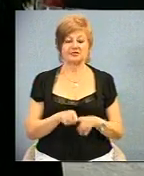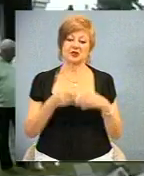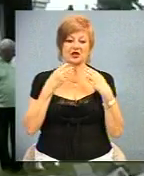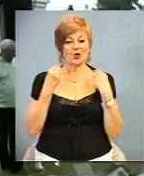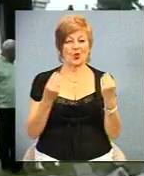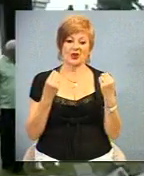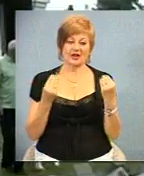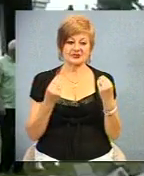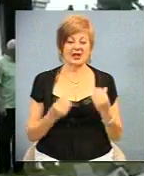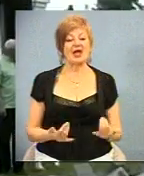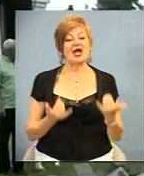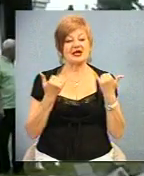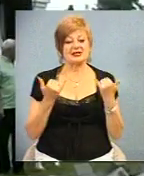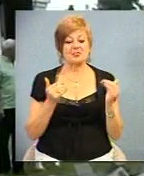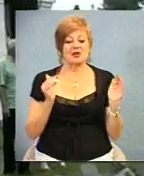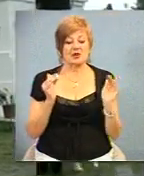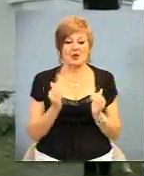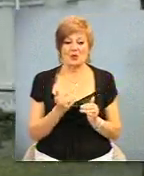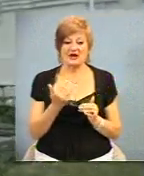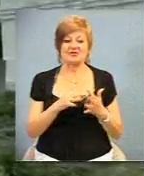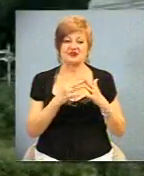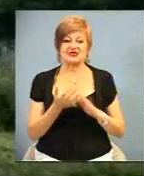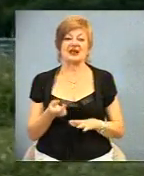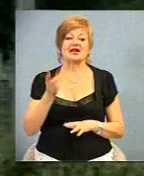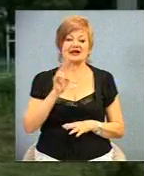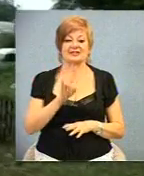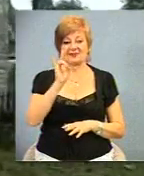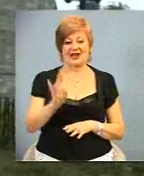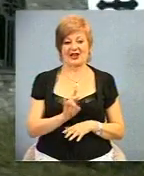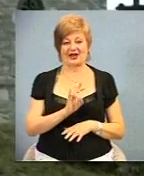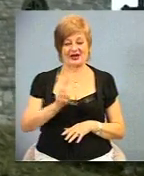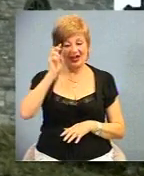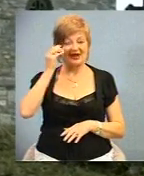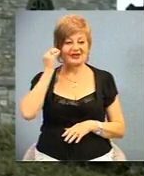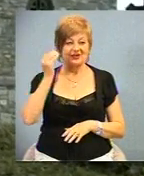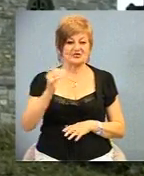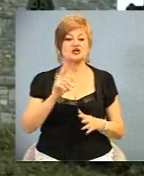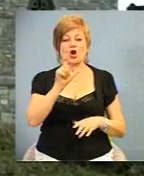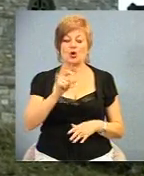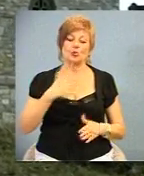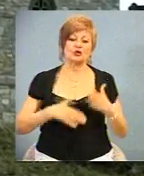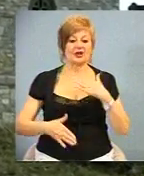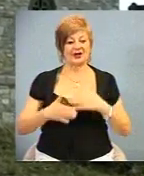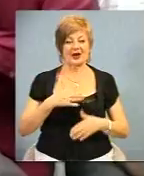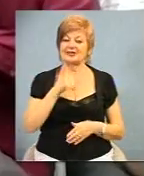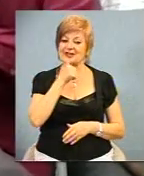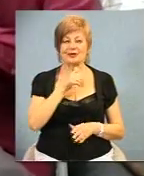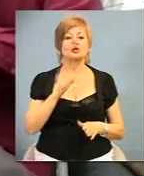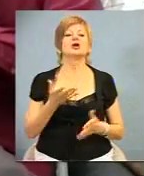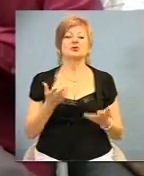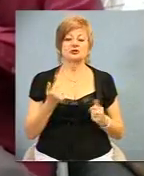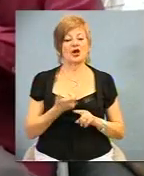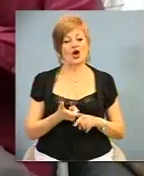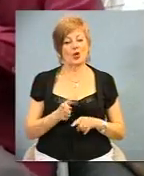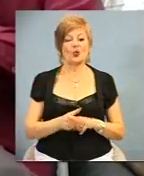окраса. Відтепер у невеличких Іванківцях аж два православні храми Київського патріархату. Селяни задоволення не приховують. Нам